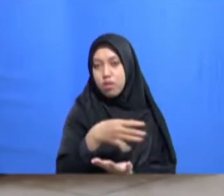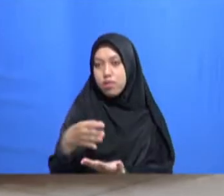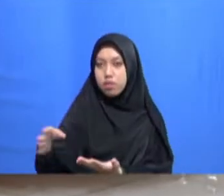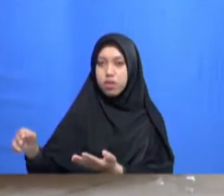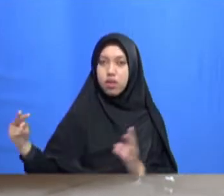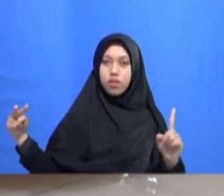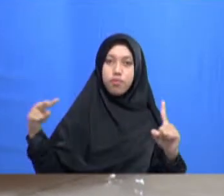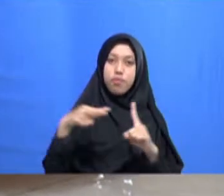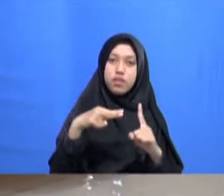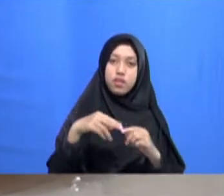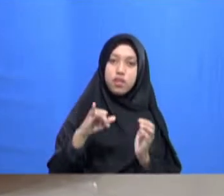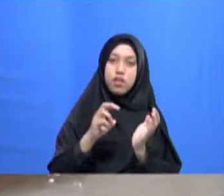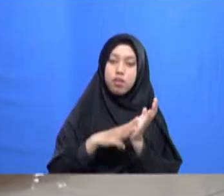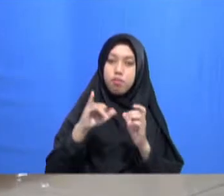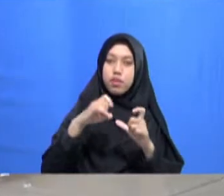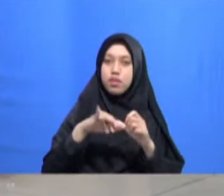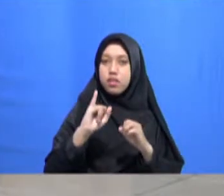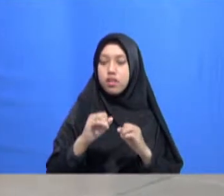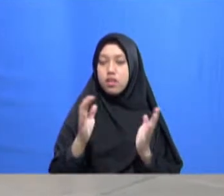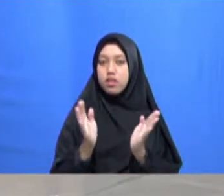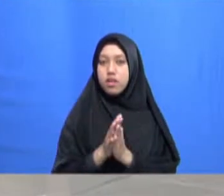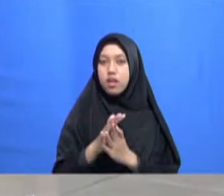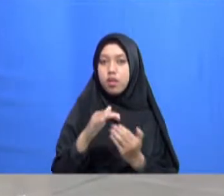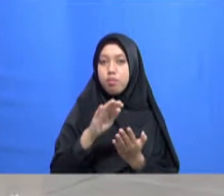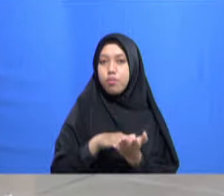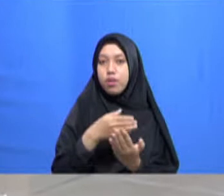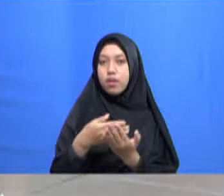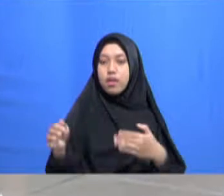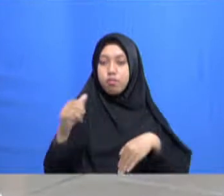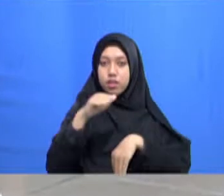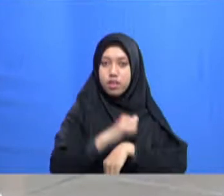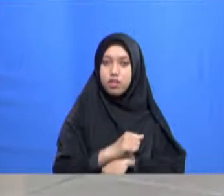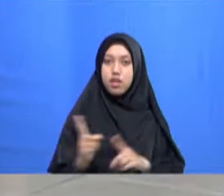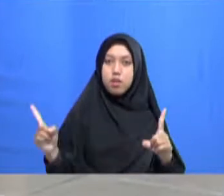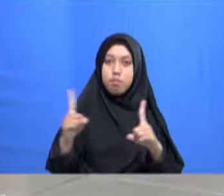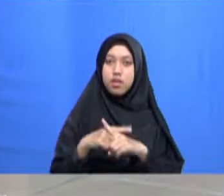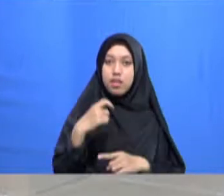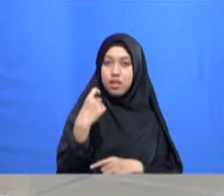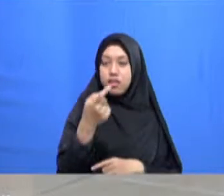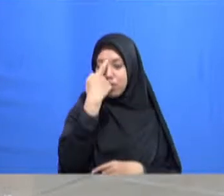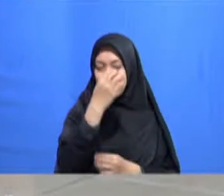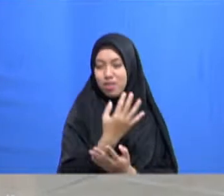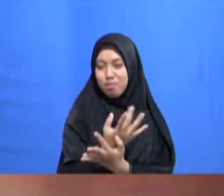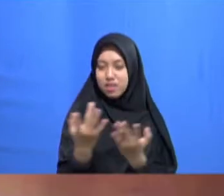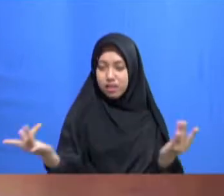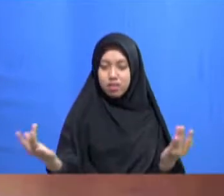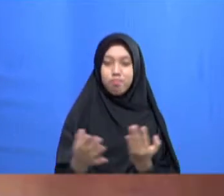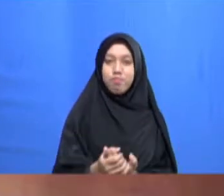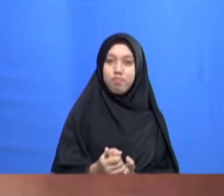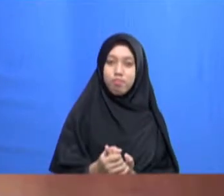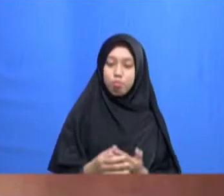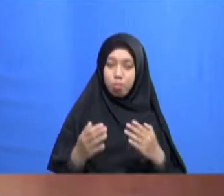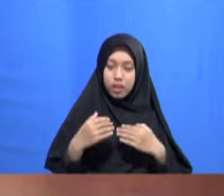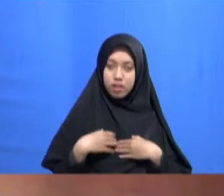dan misi serta program kerja pasangan calon kepada masyarakat. Dengan adanya